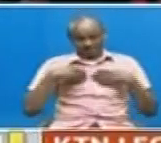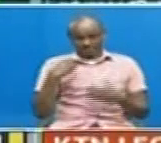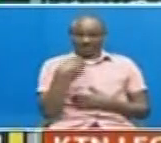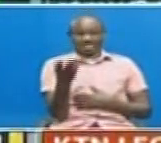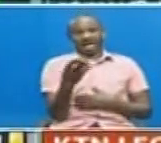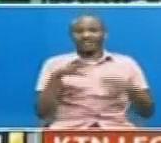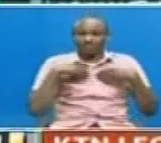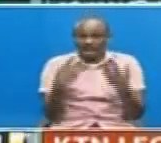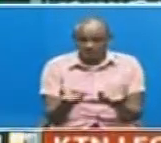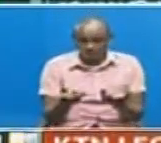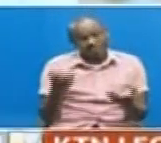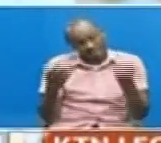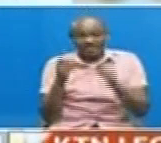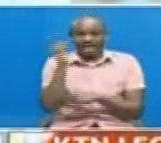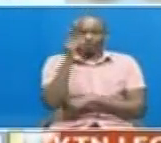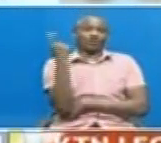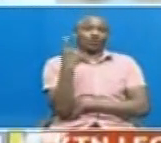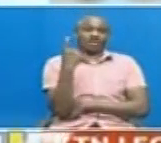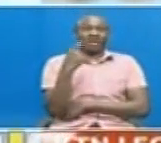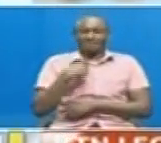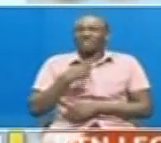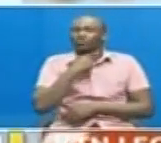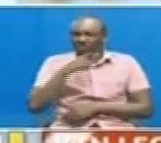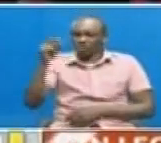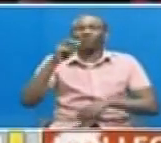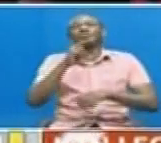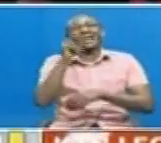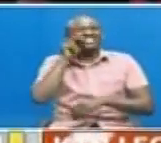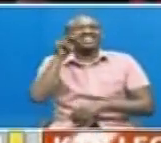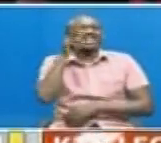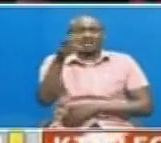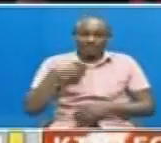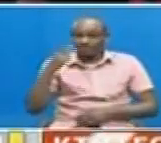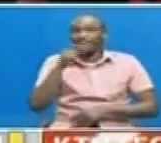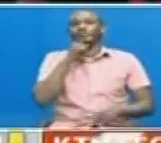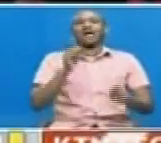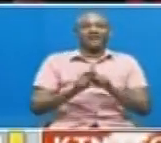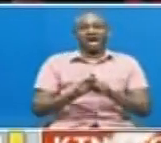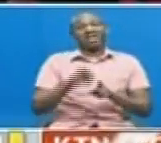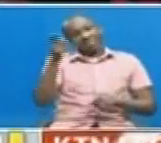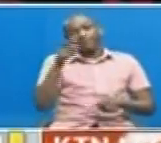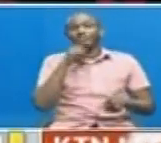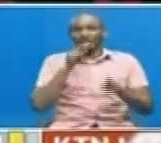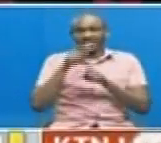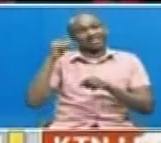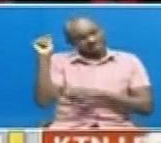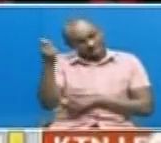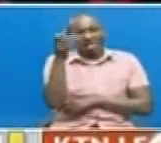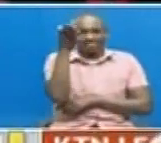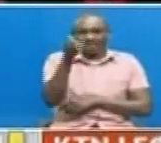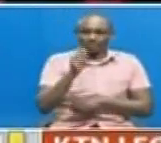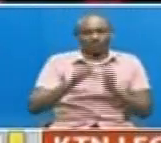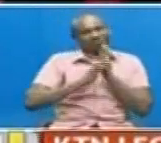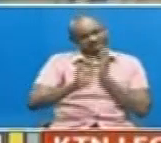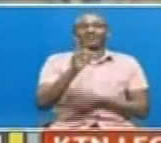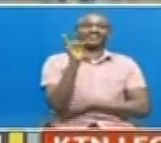nimekubalika wapi? Labda Nairobi tu peke yake. Mimi nataka niende Nigeria nijulikane, ah my brother, there is a producer in Kenya. That's